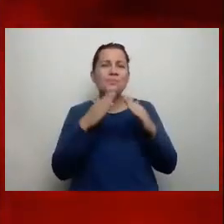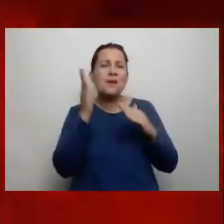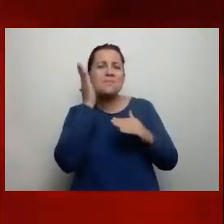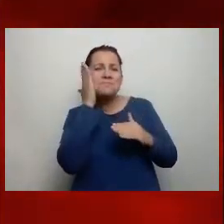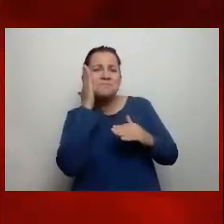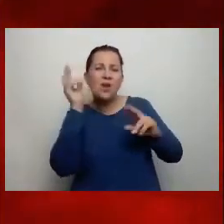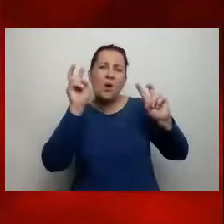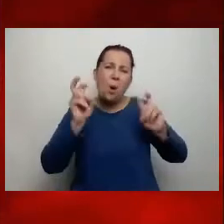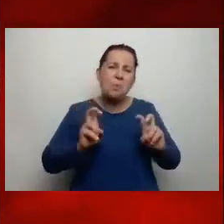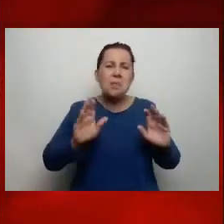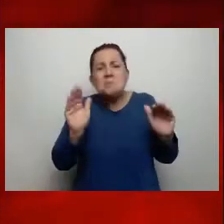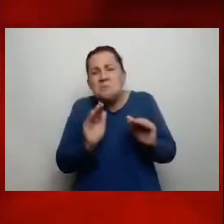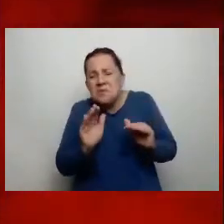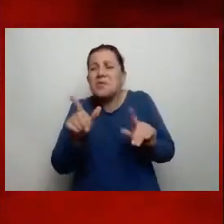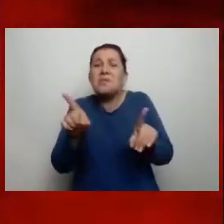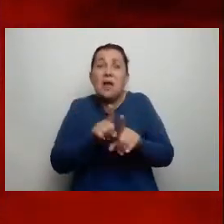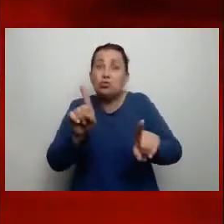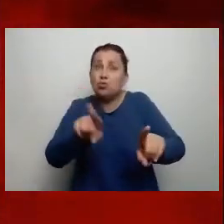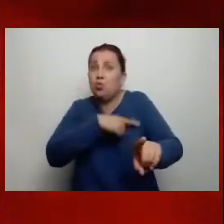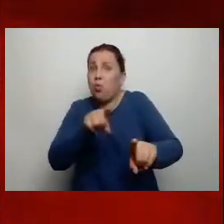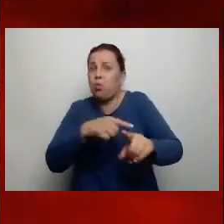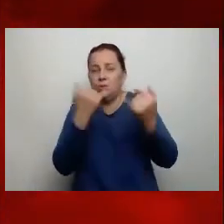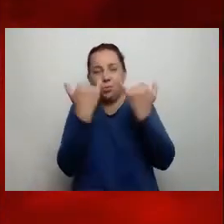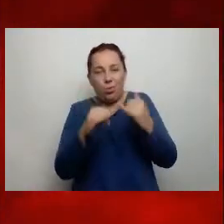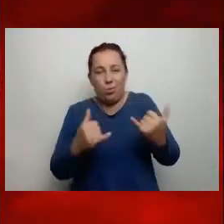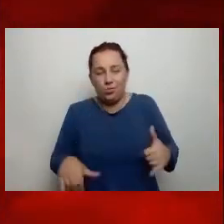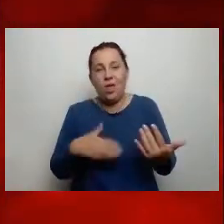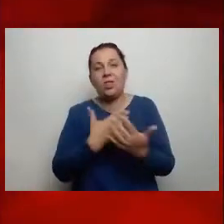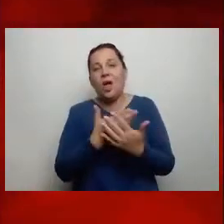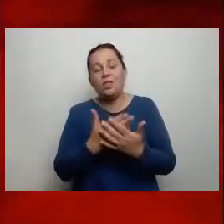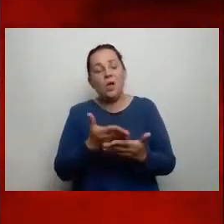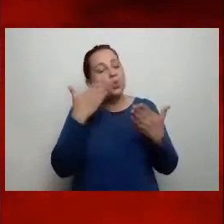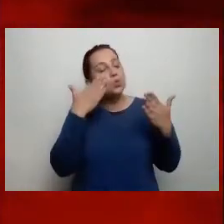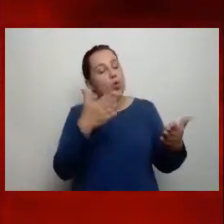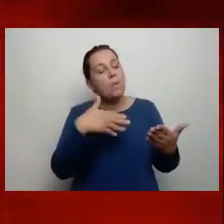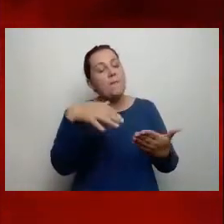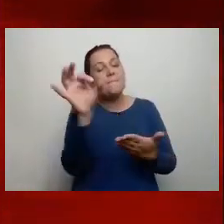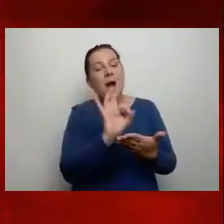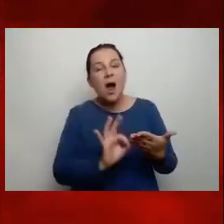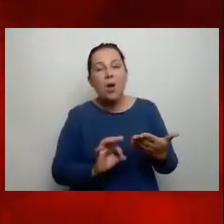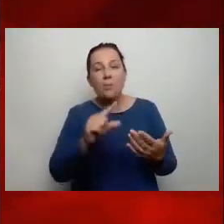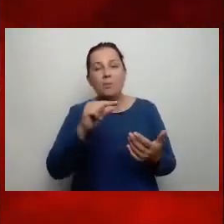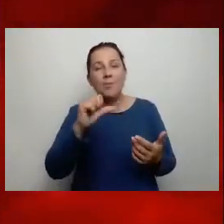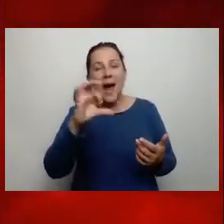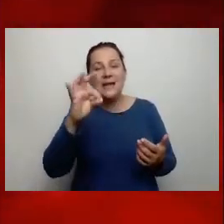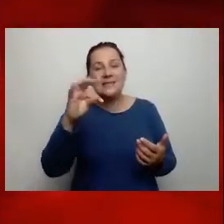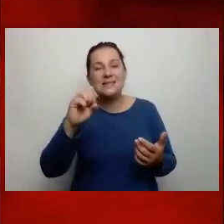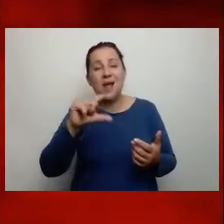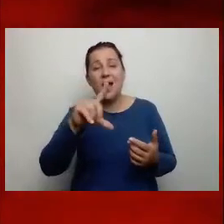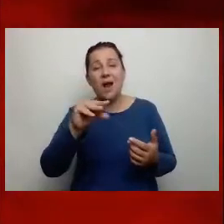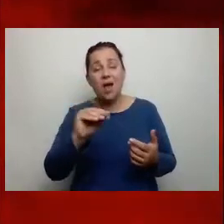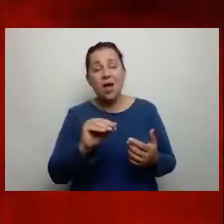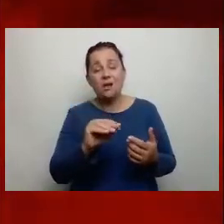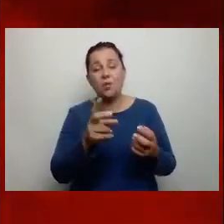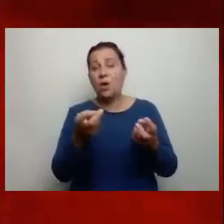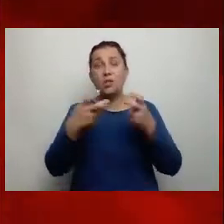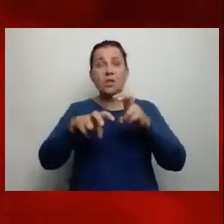długi wszelkiego rodzaju. Także głównie skupiał się na pastelach, tworząc tą słynną